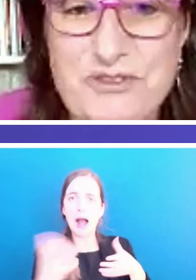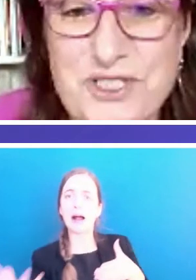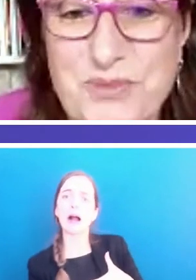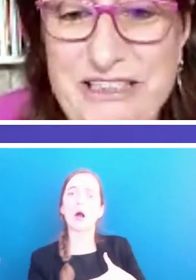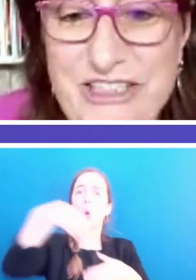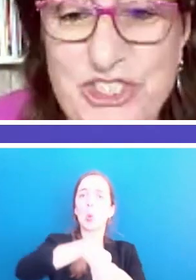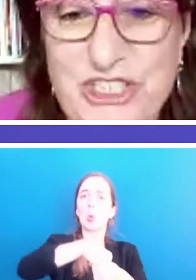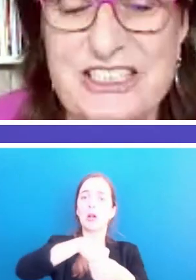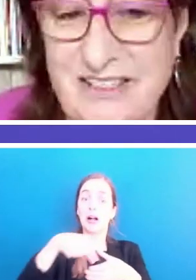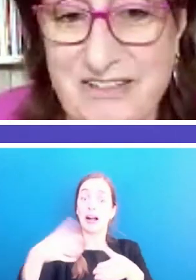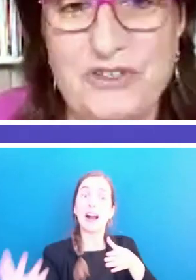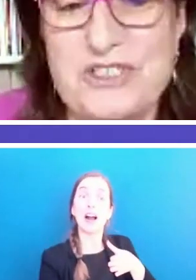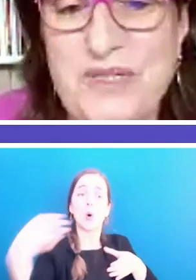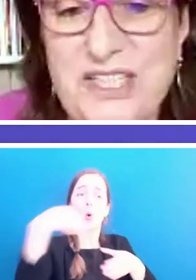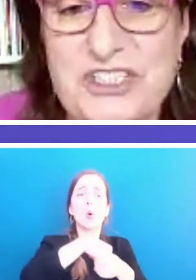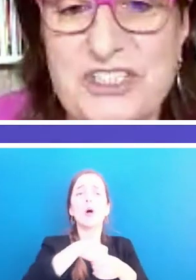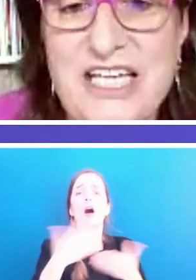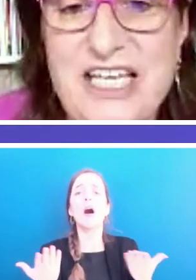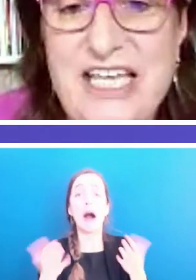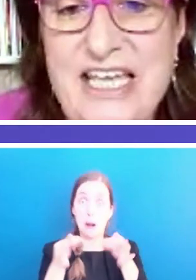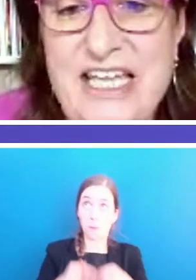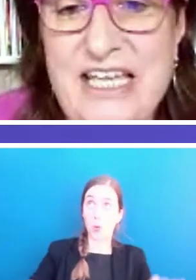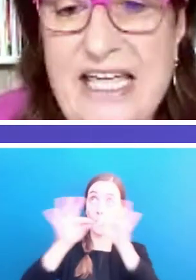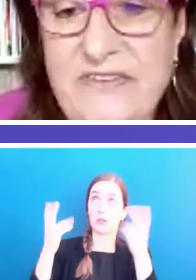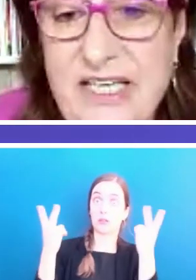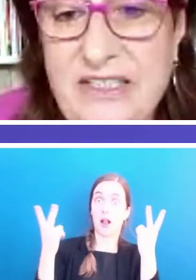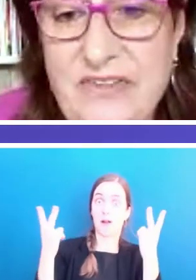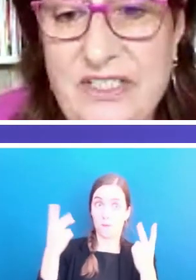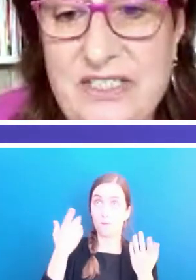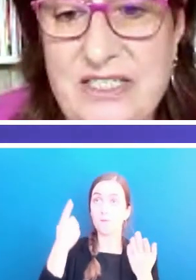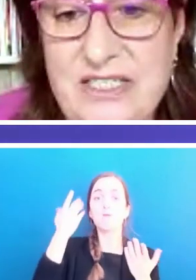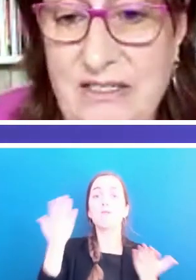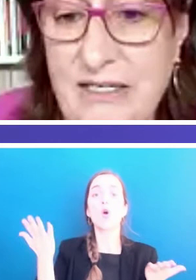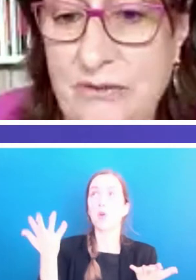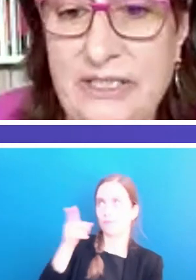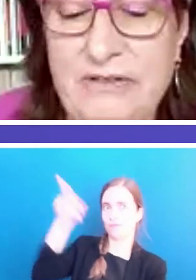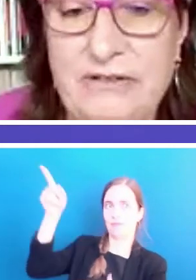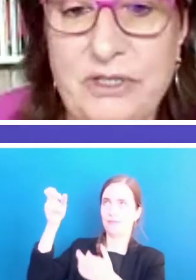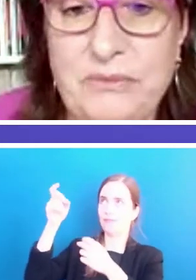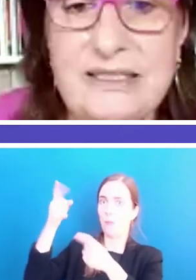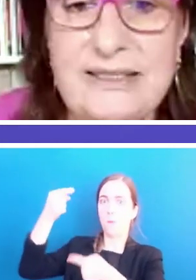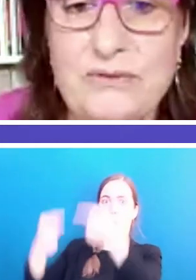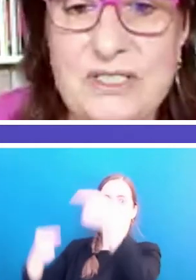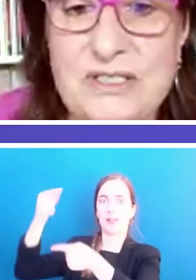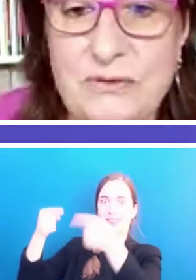هذا يخص السياسيين في المستوى المحلي والوطني،